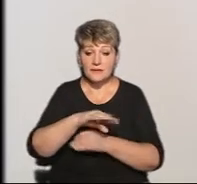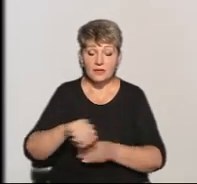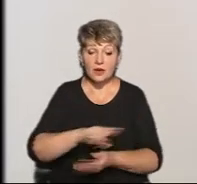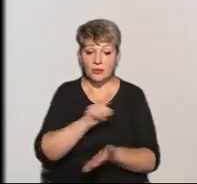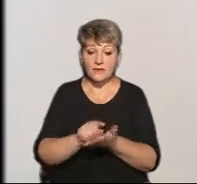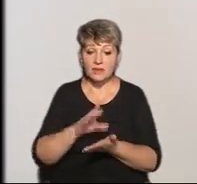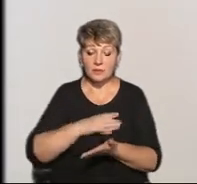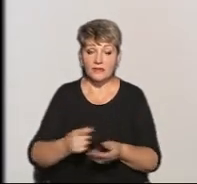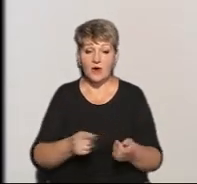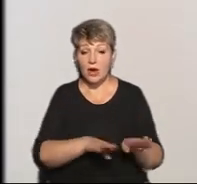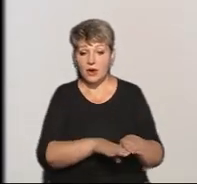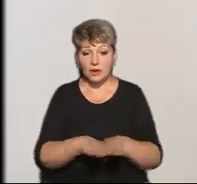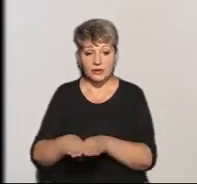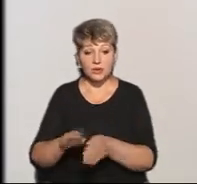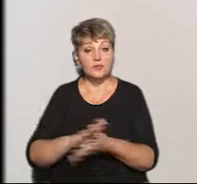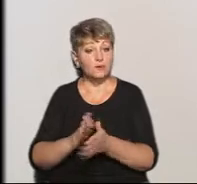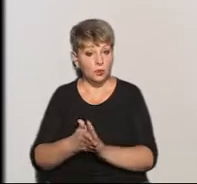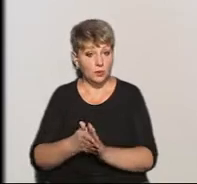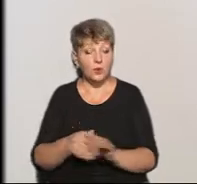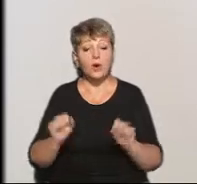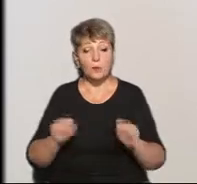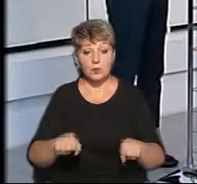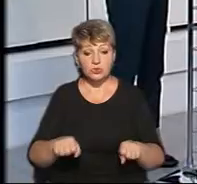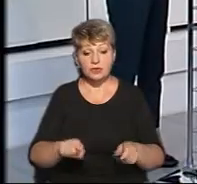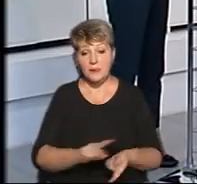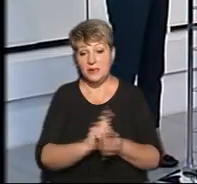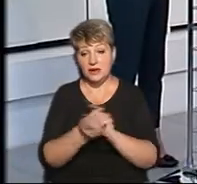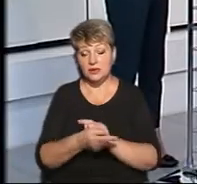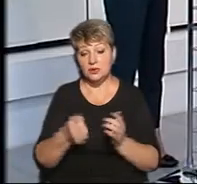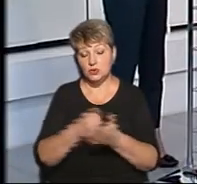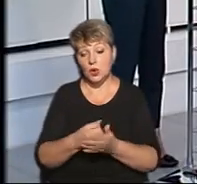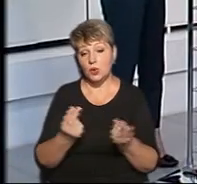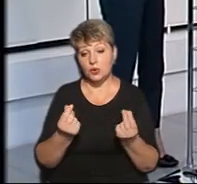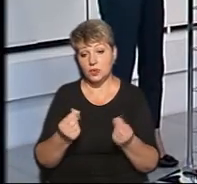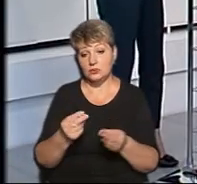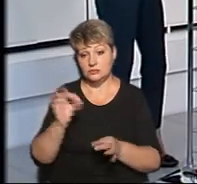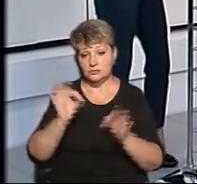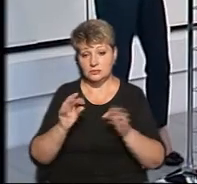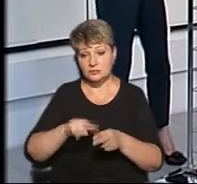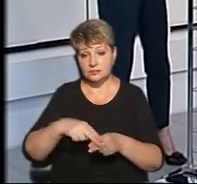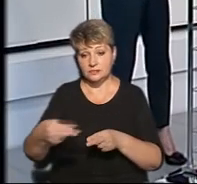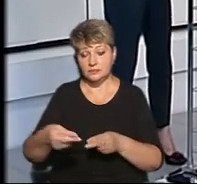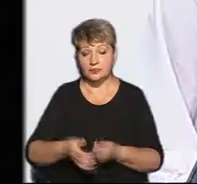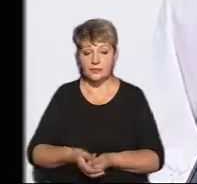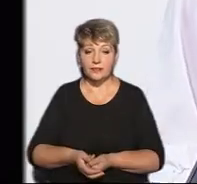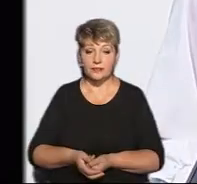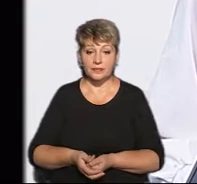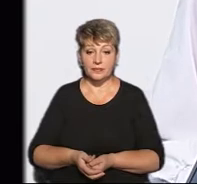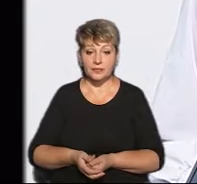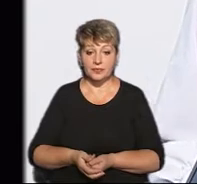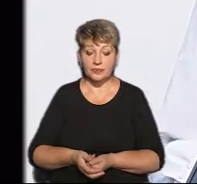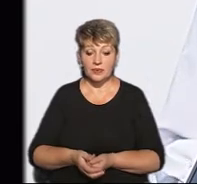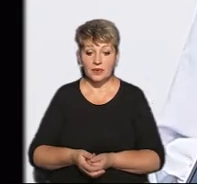в однакових умовах і, можливо, перейти до грошової компенсації. Дякую. Наступне запитання –